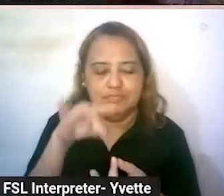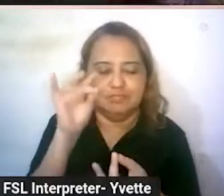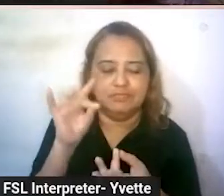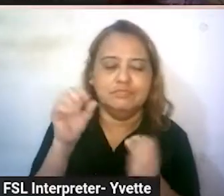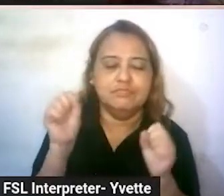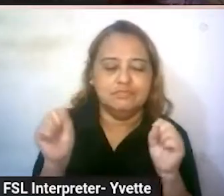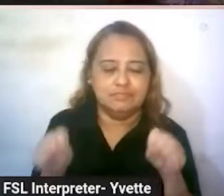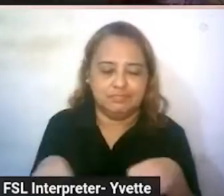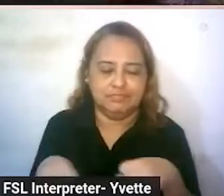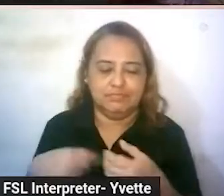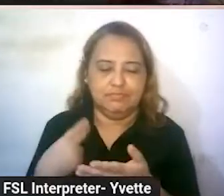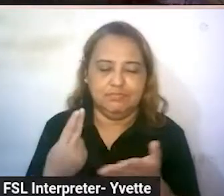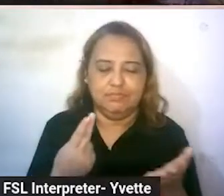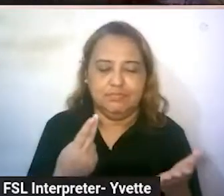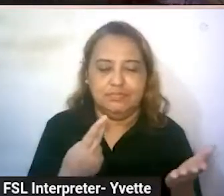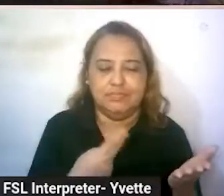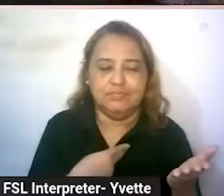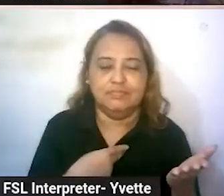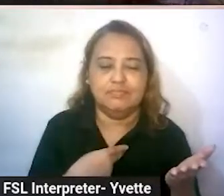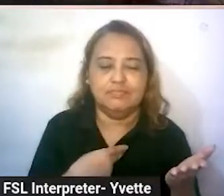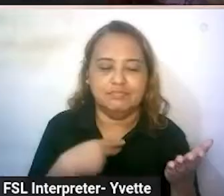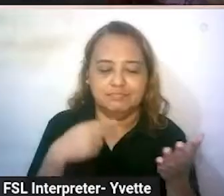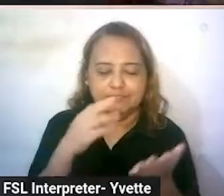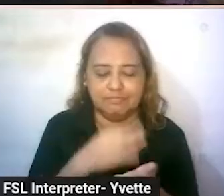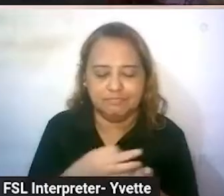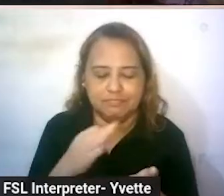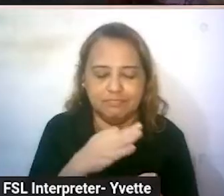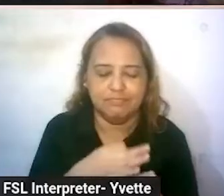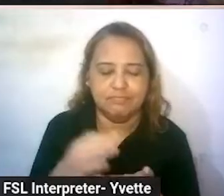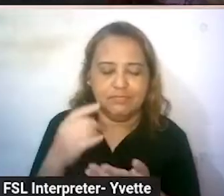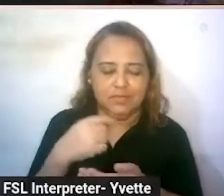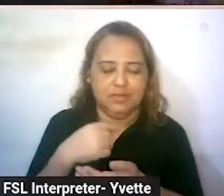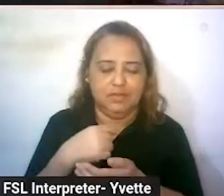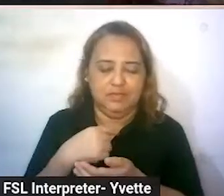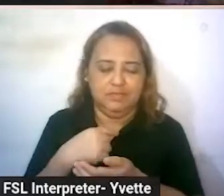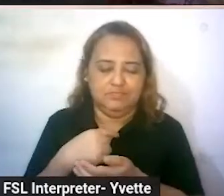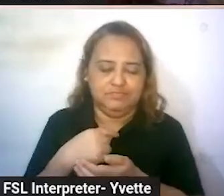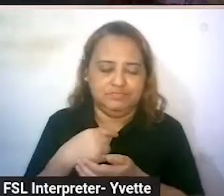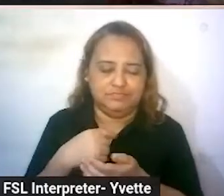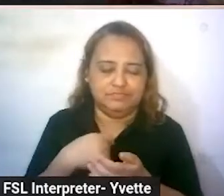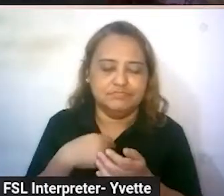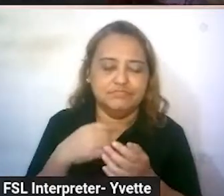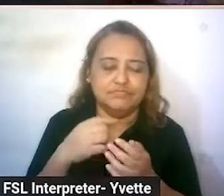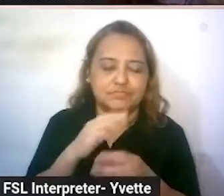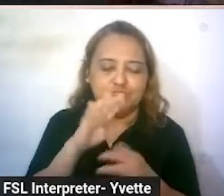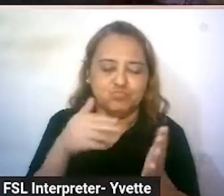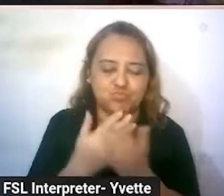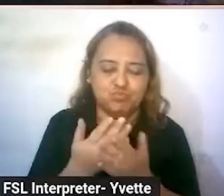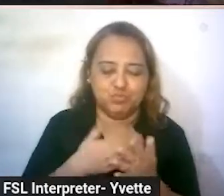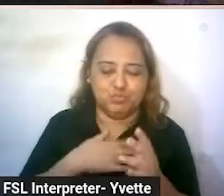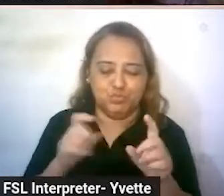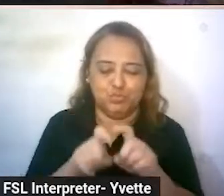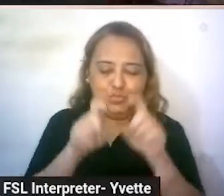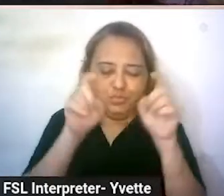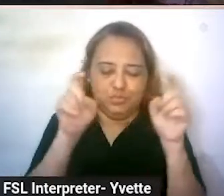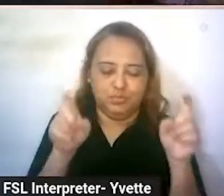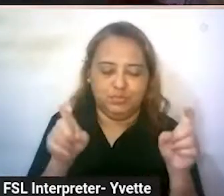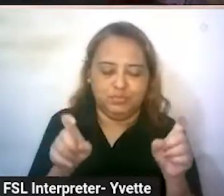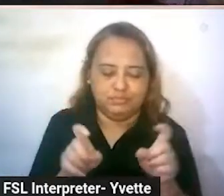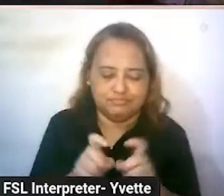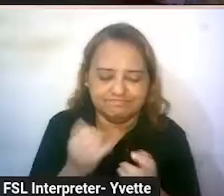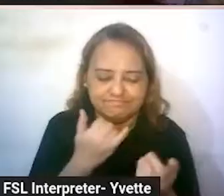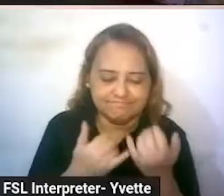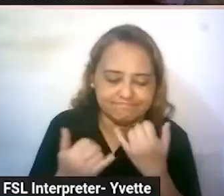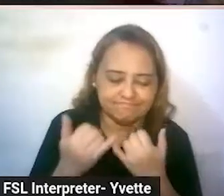Lord God. Panginoon, patawarin mo po ako sa aking mga kasalanan, sa lahat ng mga kasalanan na alam kong nagawa ko at hindi